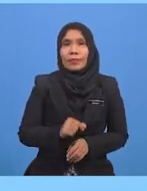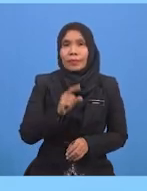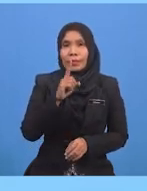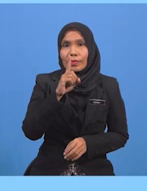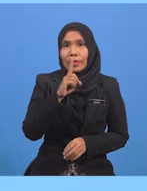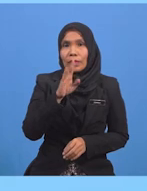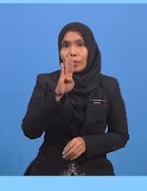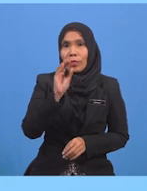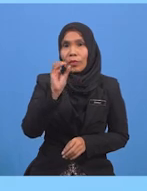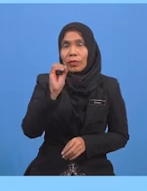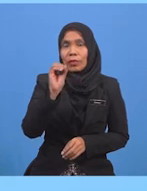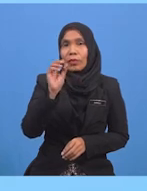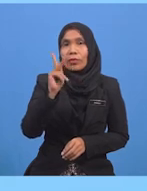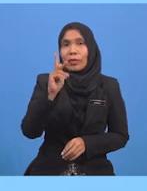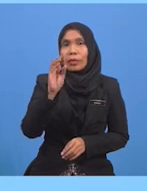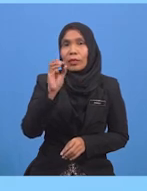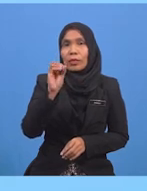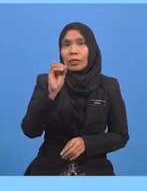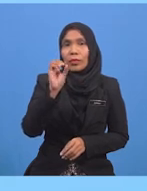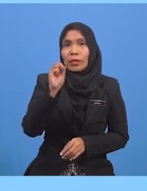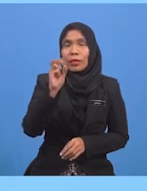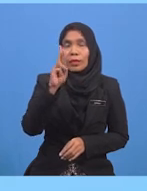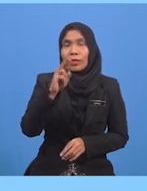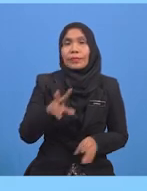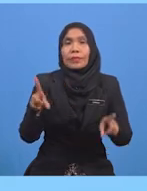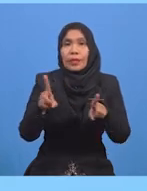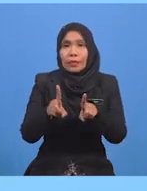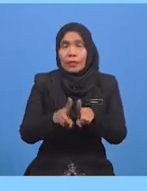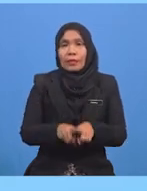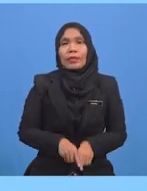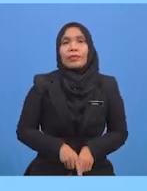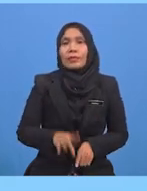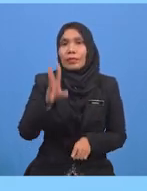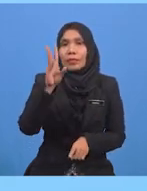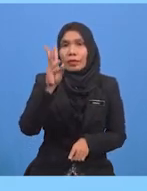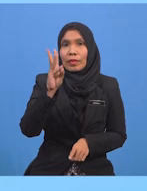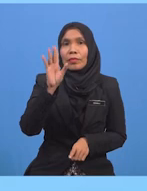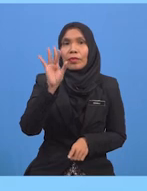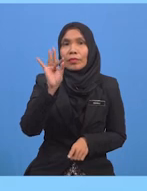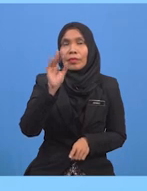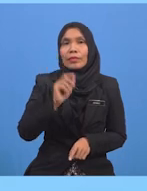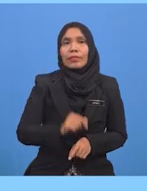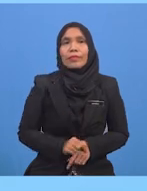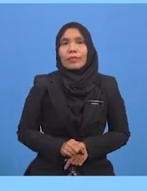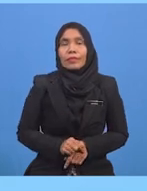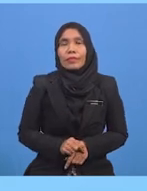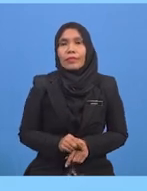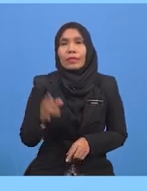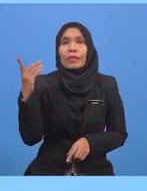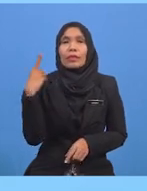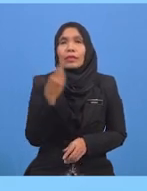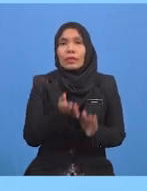140 cos R sama dengan 68. Kita jadikan cos